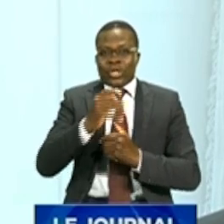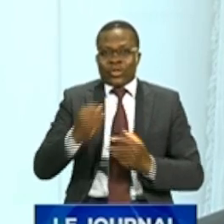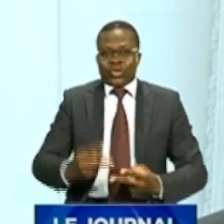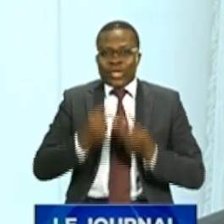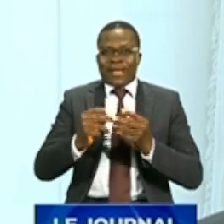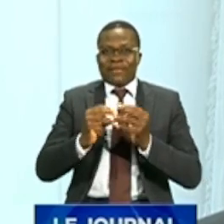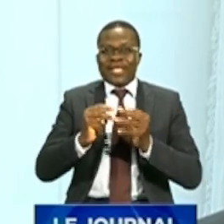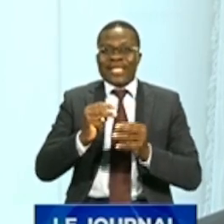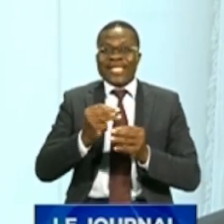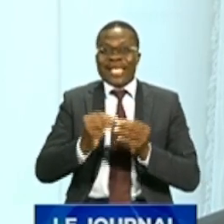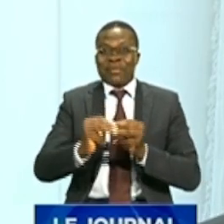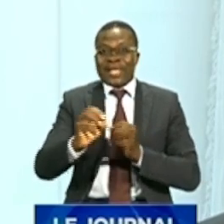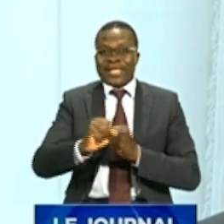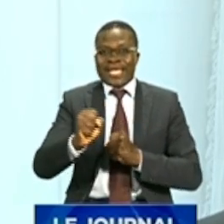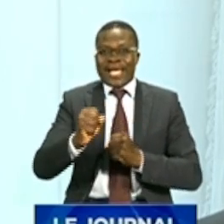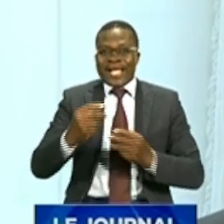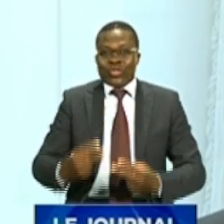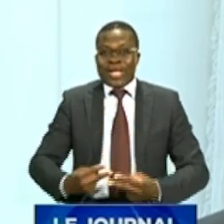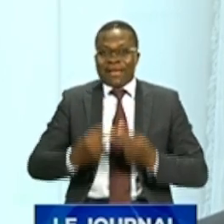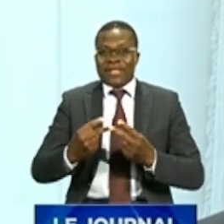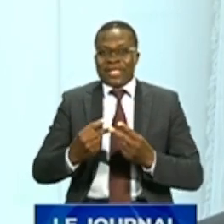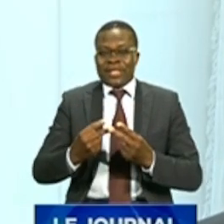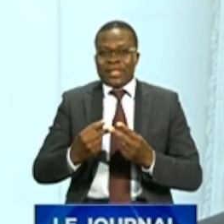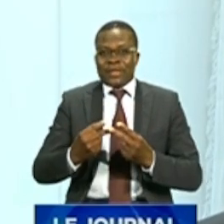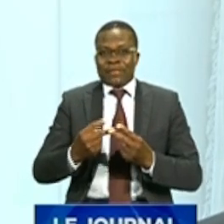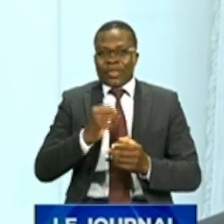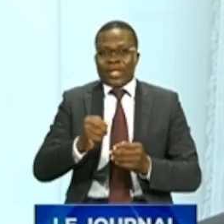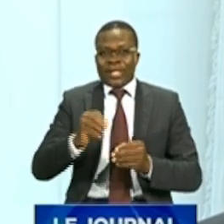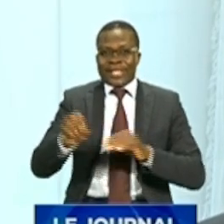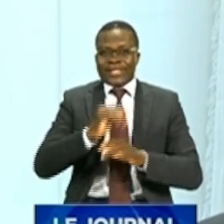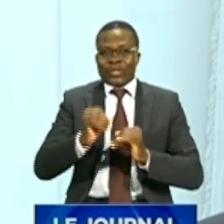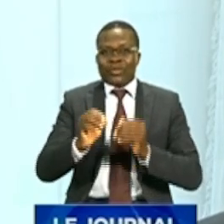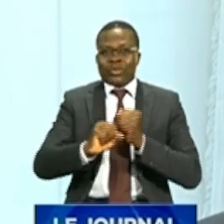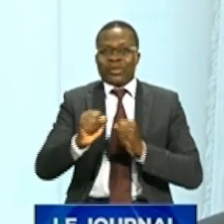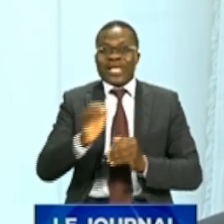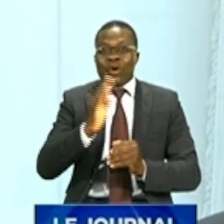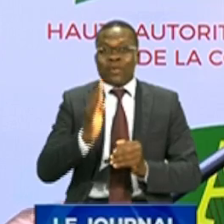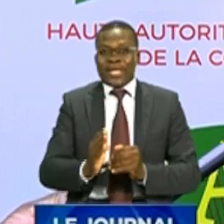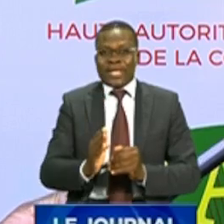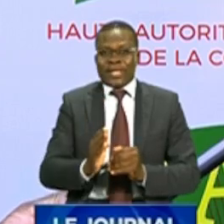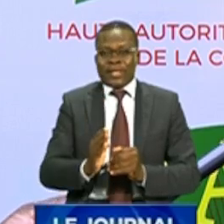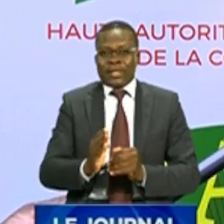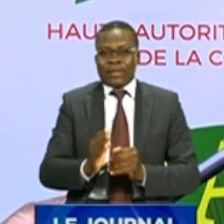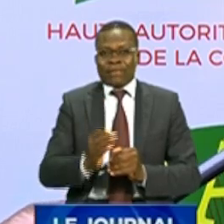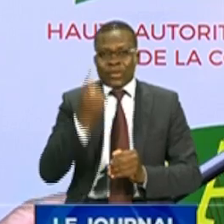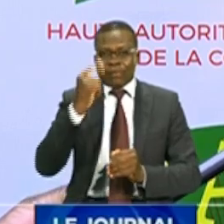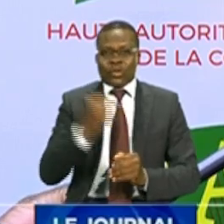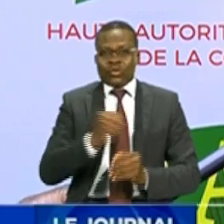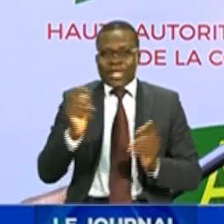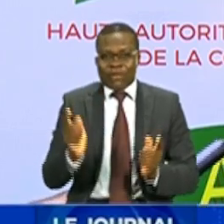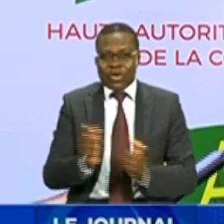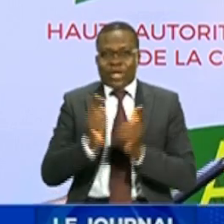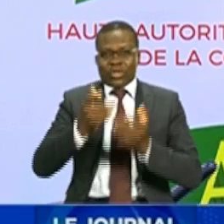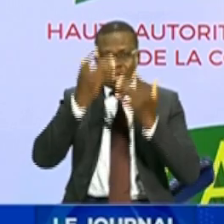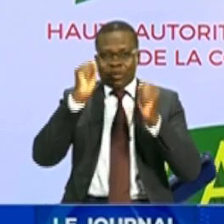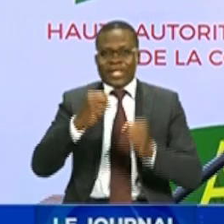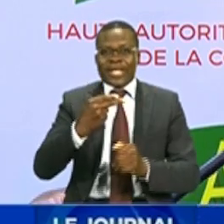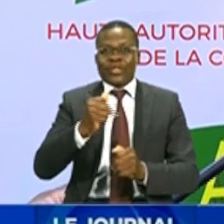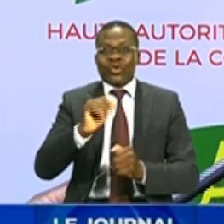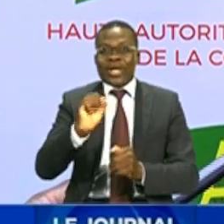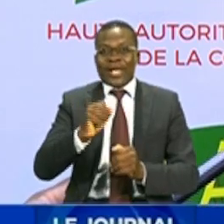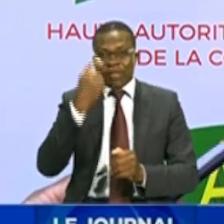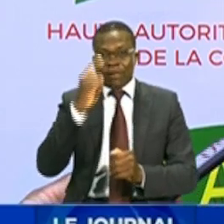vie des médias, de la vie des entreprises de médias au Bénin. Nous avons rencontré le président de la RAC